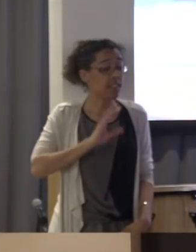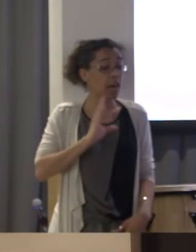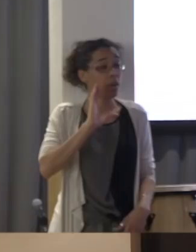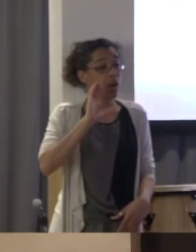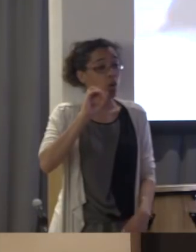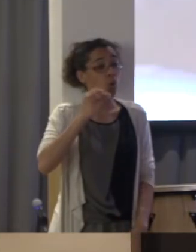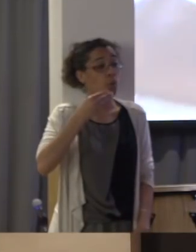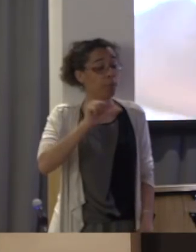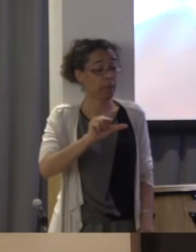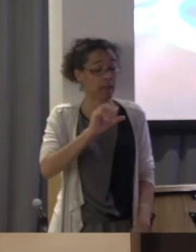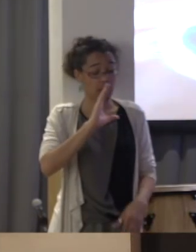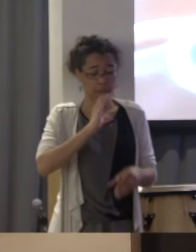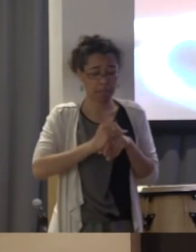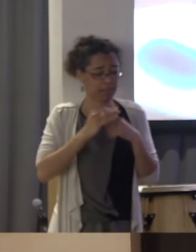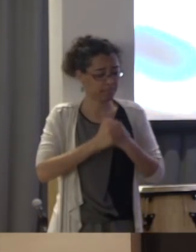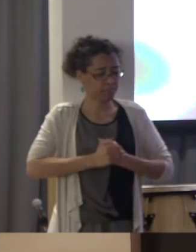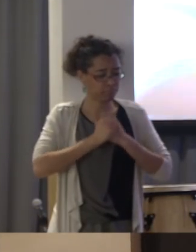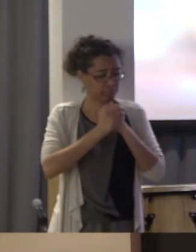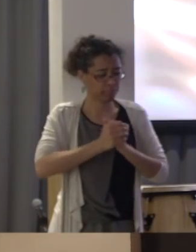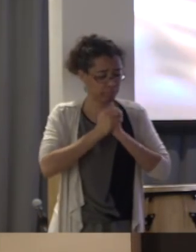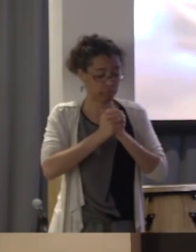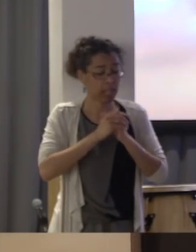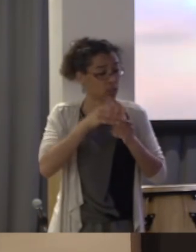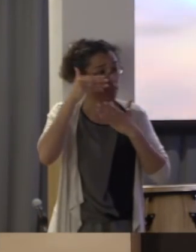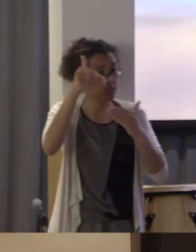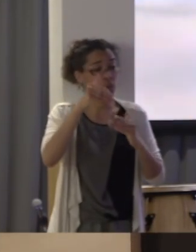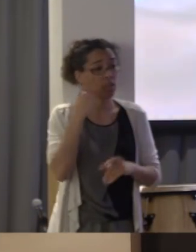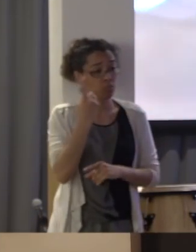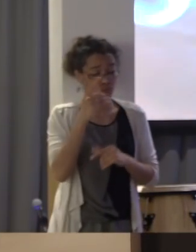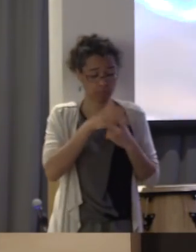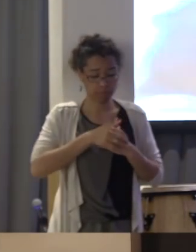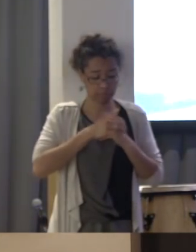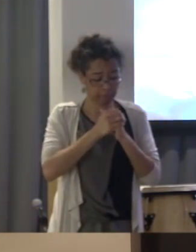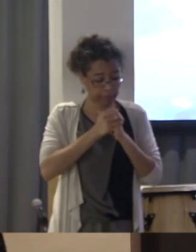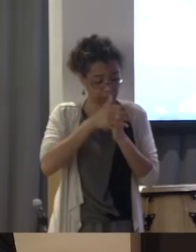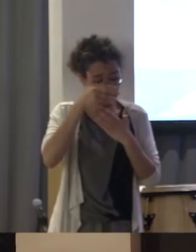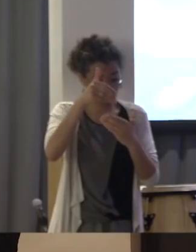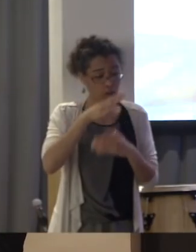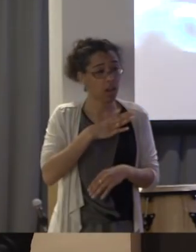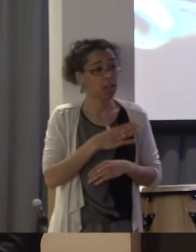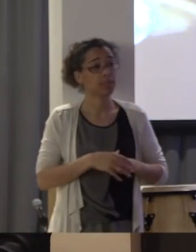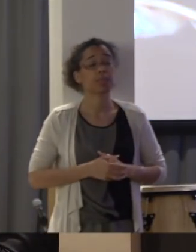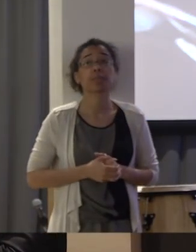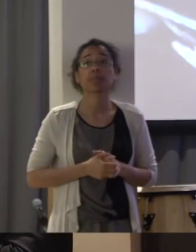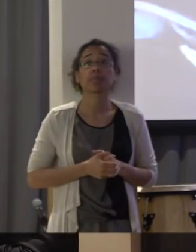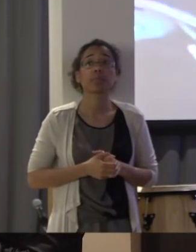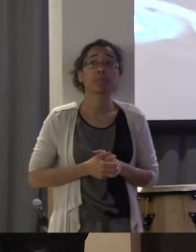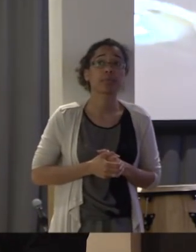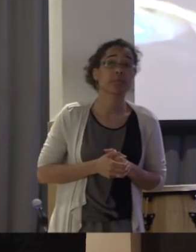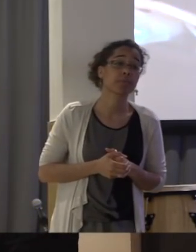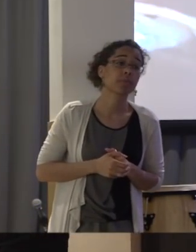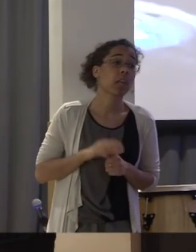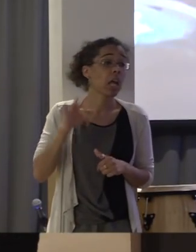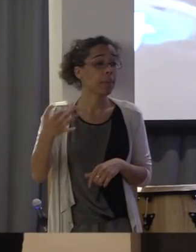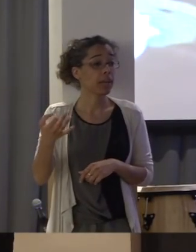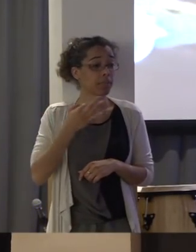à prier. Il gardait toujours espoir, gardait le cap. Alléluia, gardez le cap. Et il m'a dit que, ah oui,